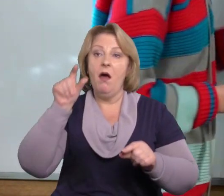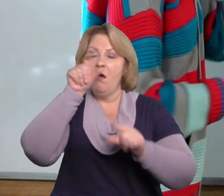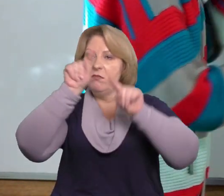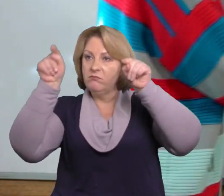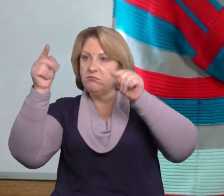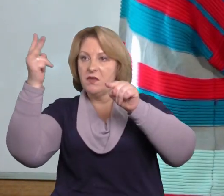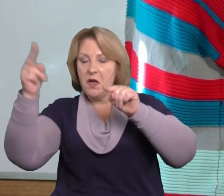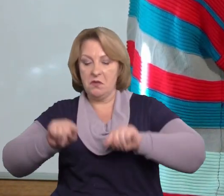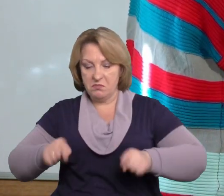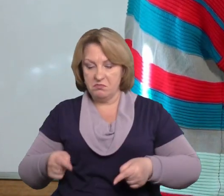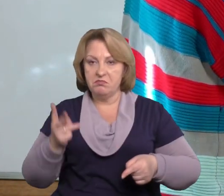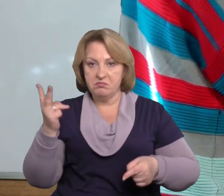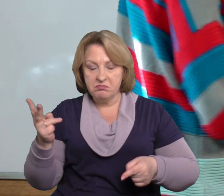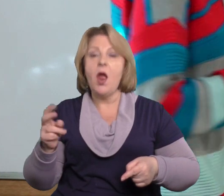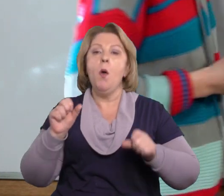Дорівнює